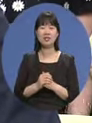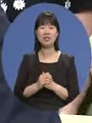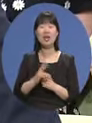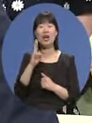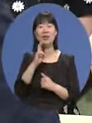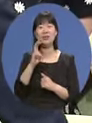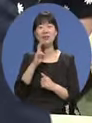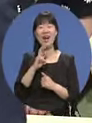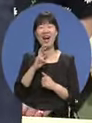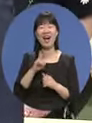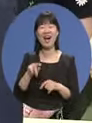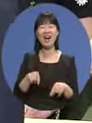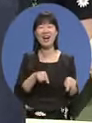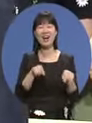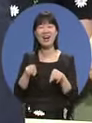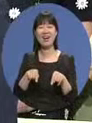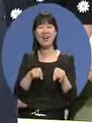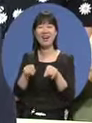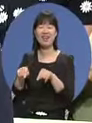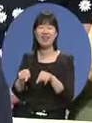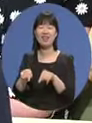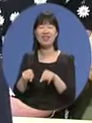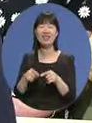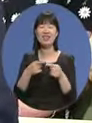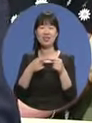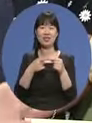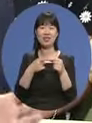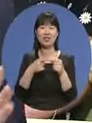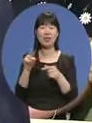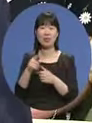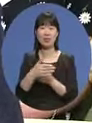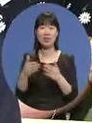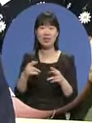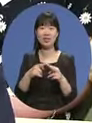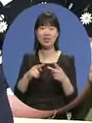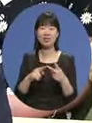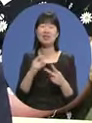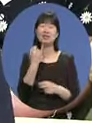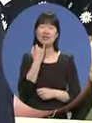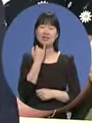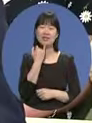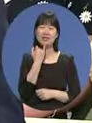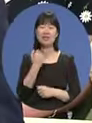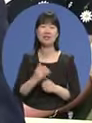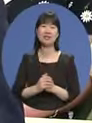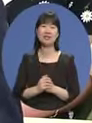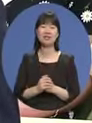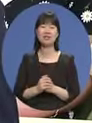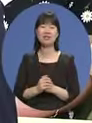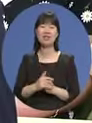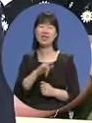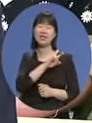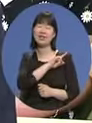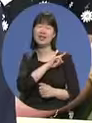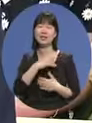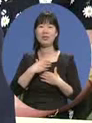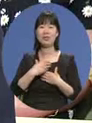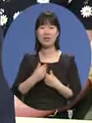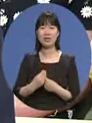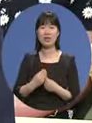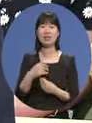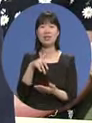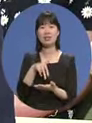음악이 나오네요. 네. 가장 먼저 하실 거는 뭐 어떤 공간이든 괜찮습니다. 가장 편안한